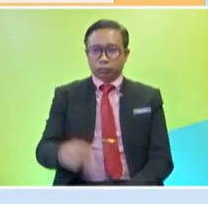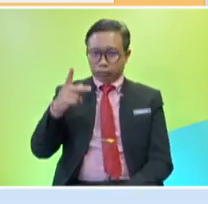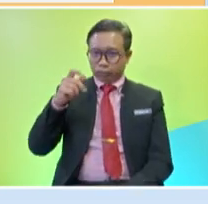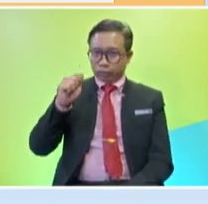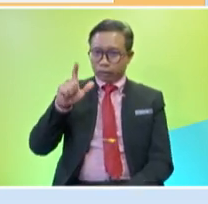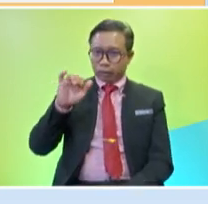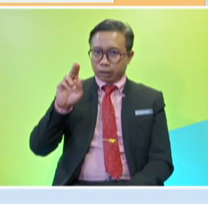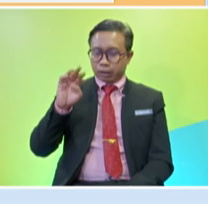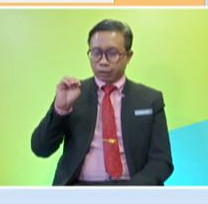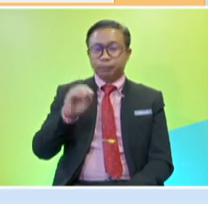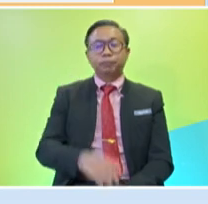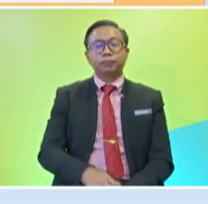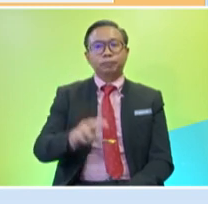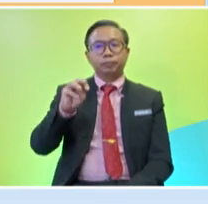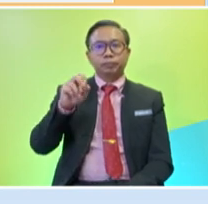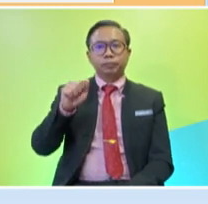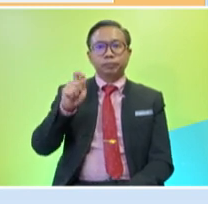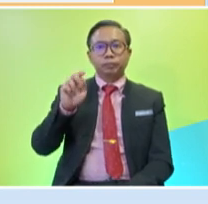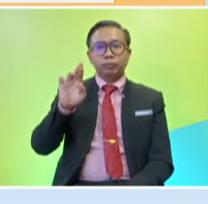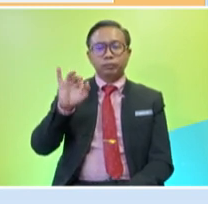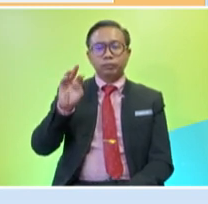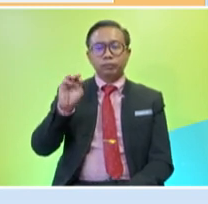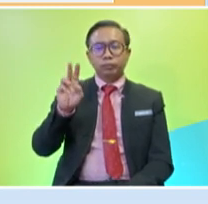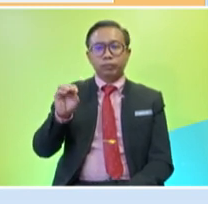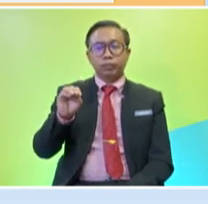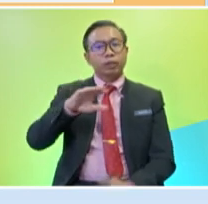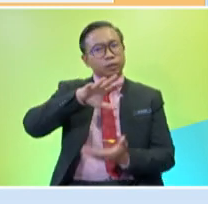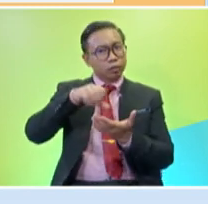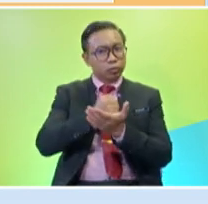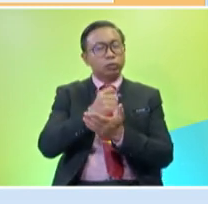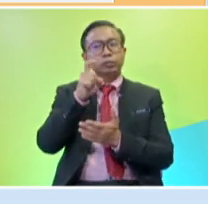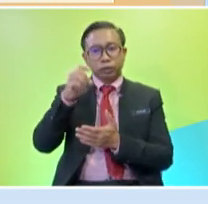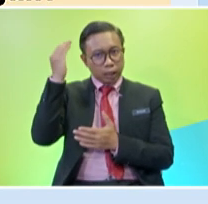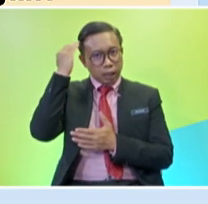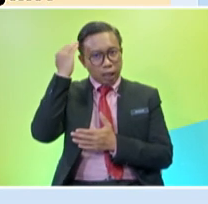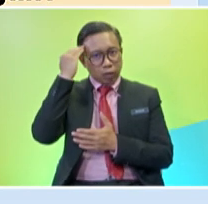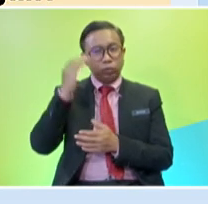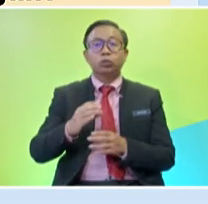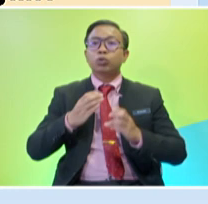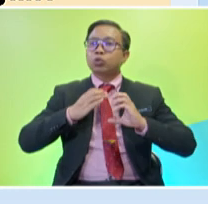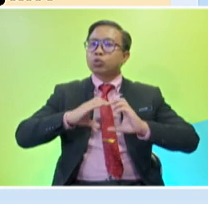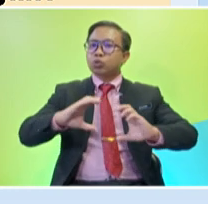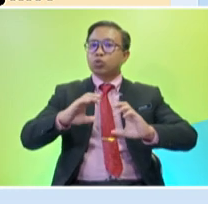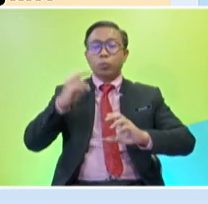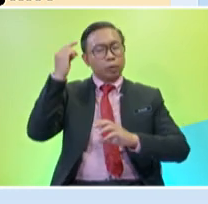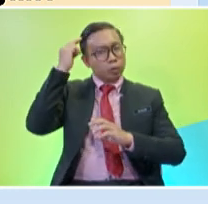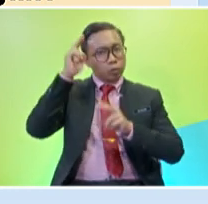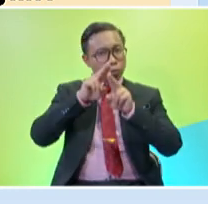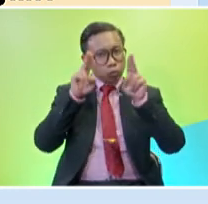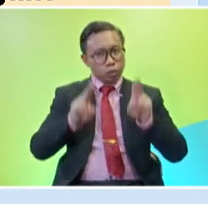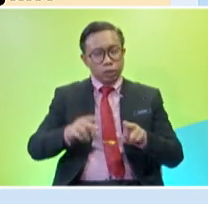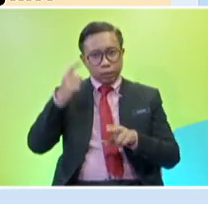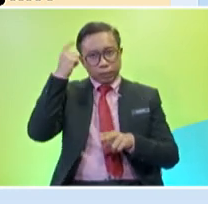natrium kelsium magnesium ini semua yang perlu kita tahu dan kita coba uji Minda untuk